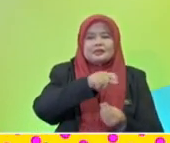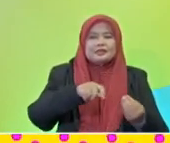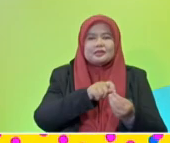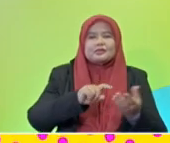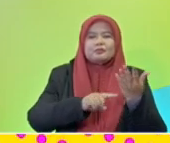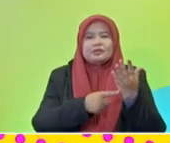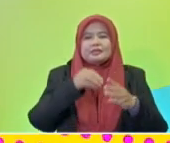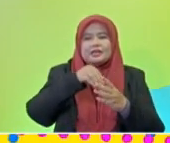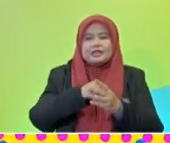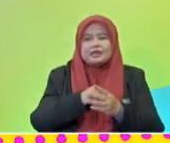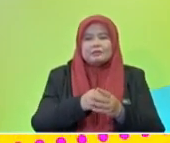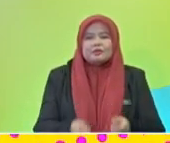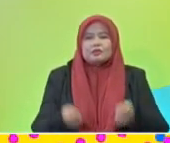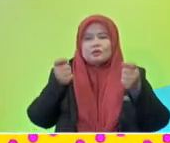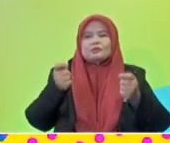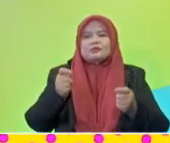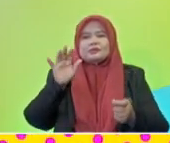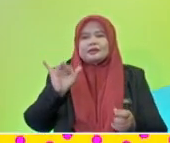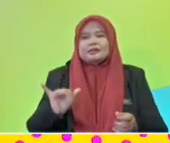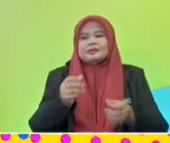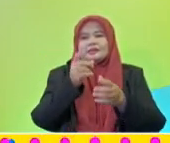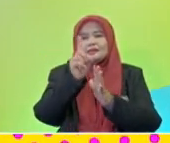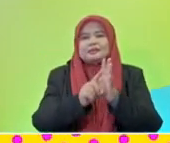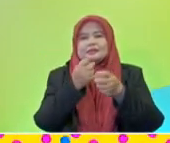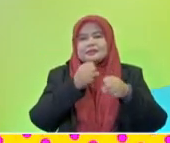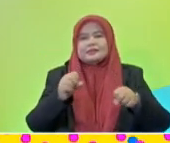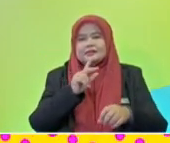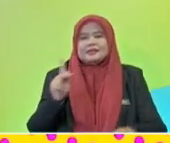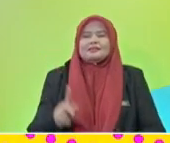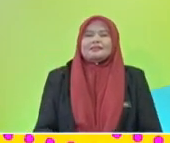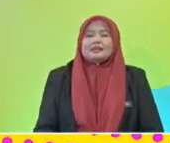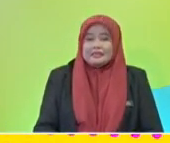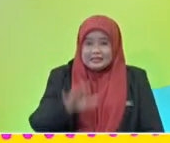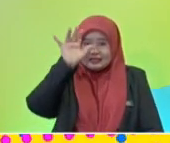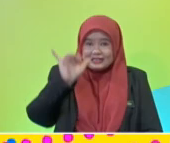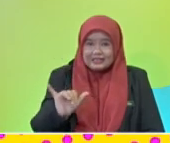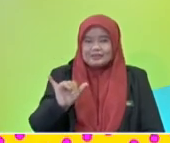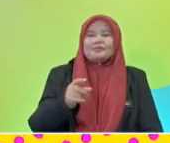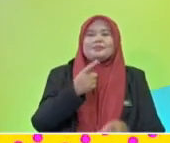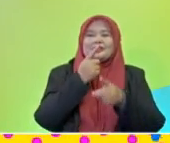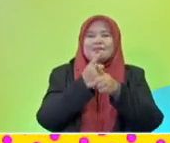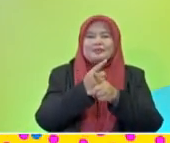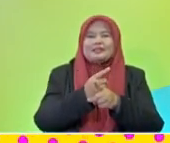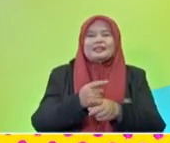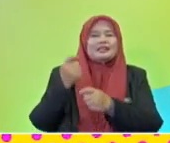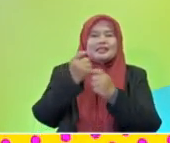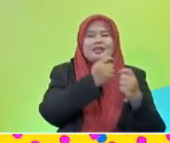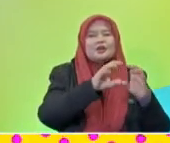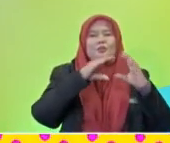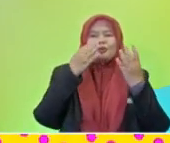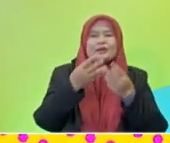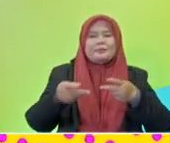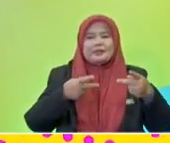ha kita lihat jawapannya betul ke tidak yang dikitar semula betul jawapan itu tahniah kumpulan plastik